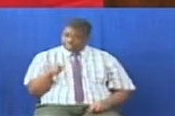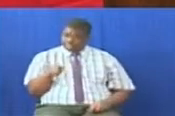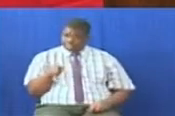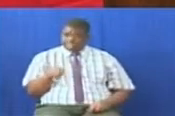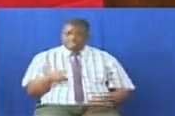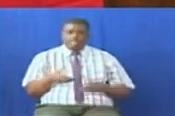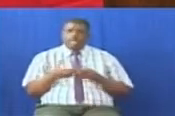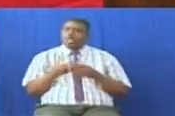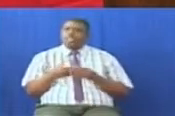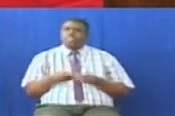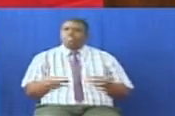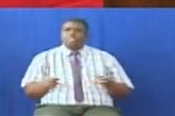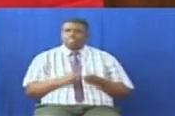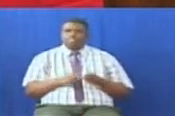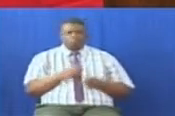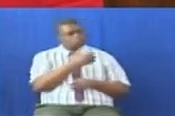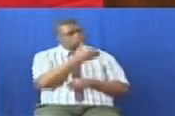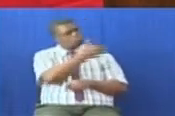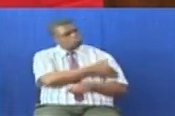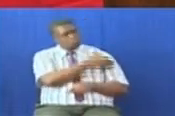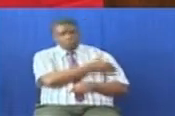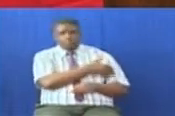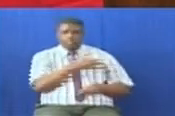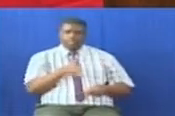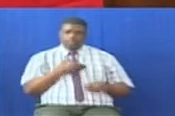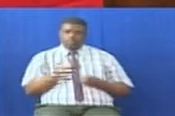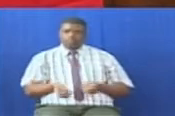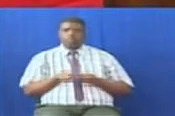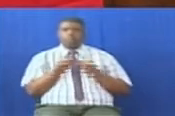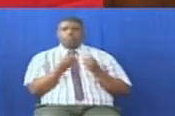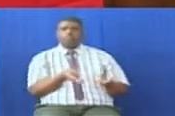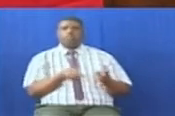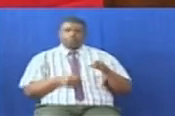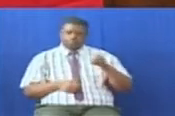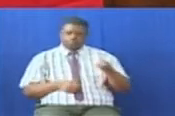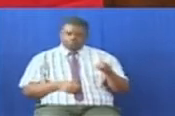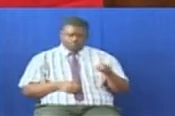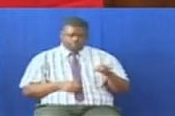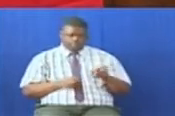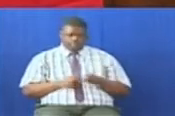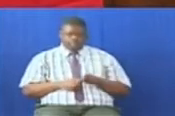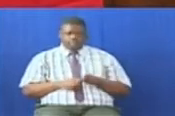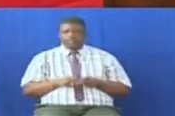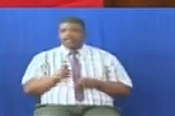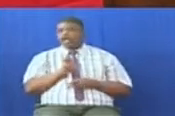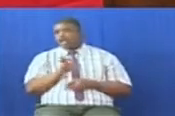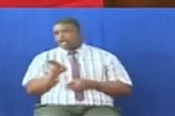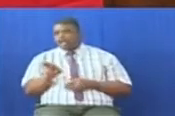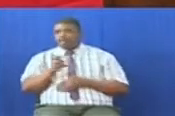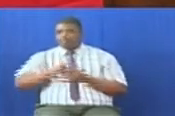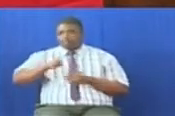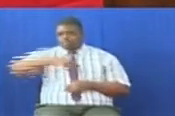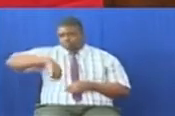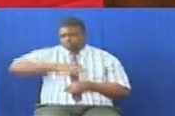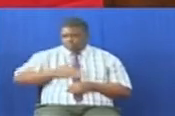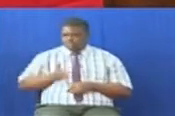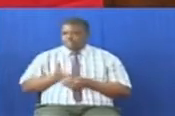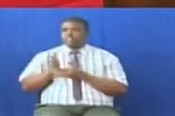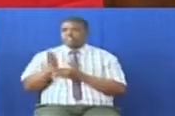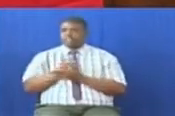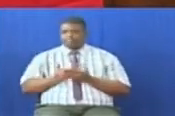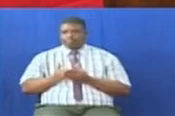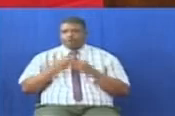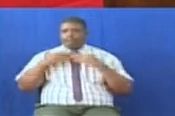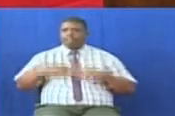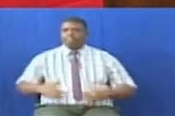linaathiri sana huduma zinazopaswa kutolewa na halmashauri zetu, hasa kwenye eneo la afya.